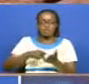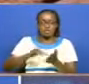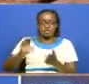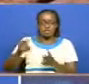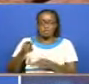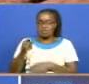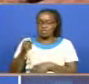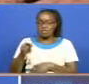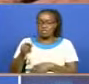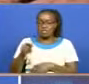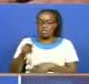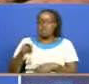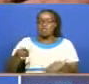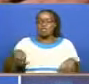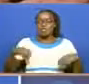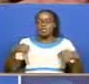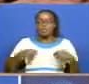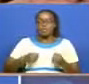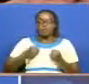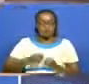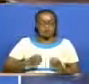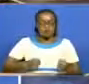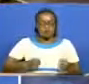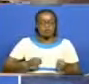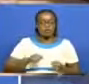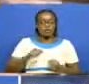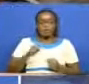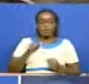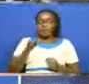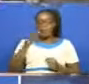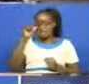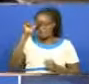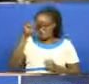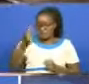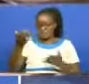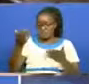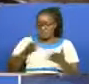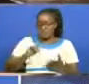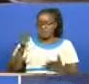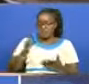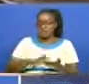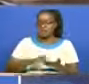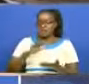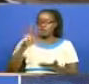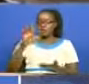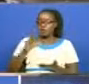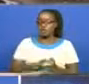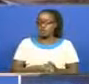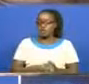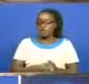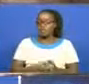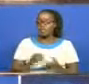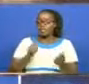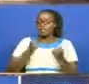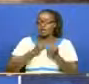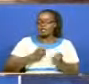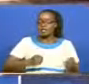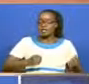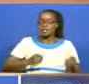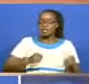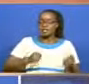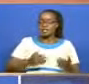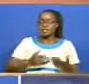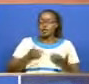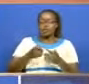ambayo inajivunia kuwa na wanariadha mashuhuri ambao wameletea nchi hii sifa. Wanariadha hasa